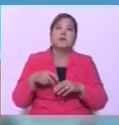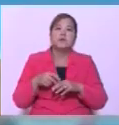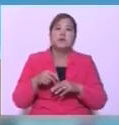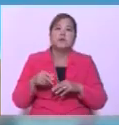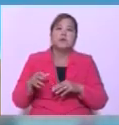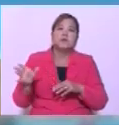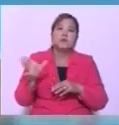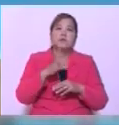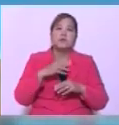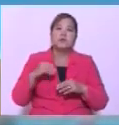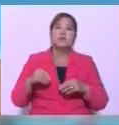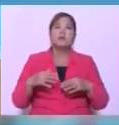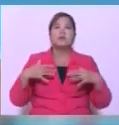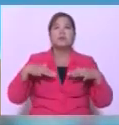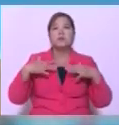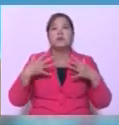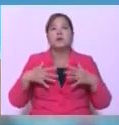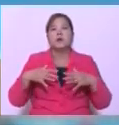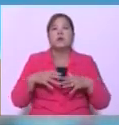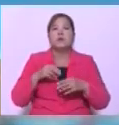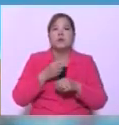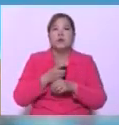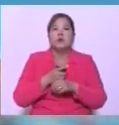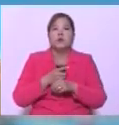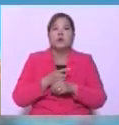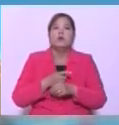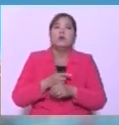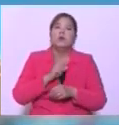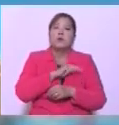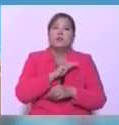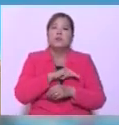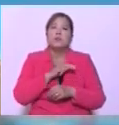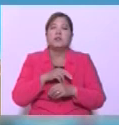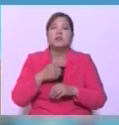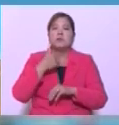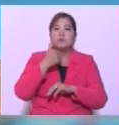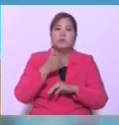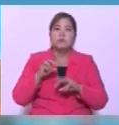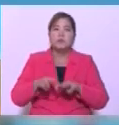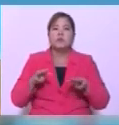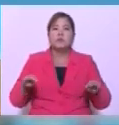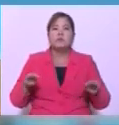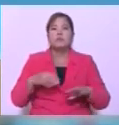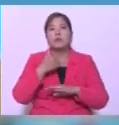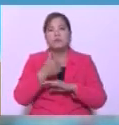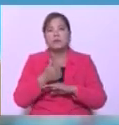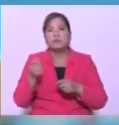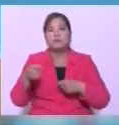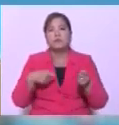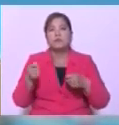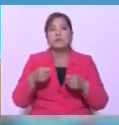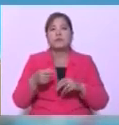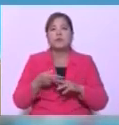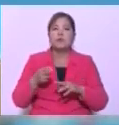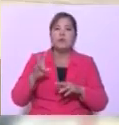курсе всех событий. И, конечно же, указываю на недостатки в работе и министров, и руководства правительства. Но 7 месяцев